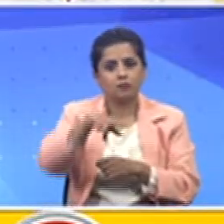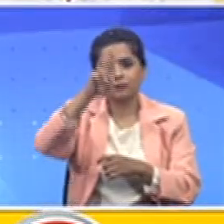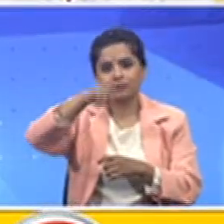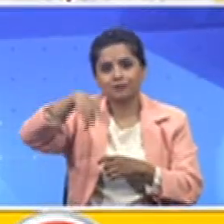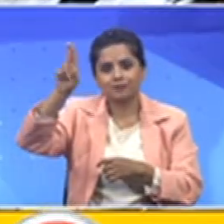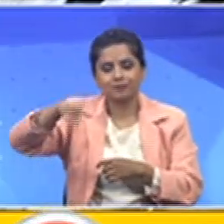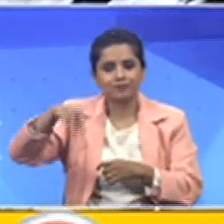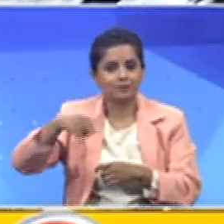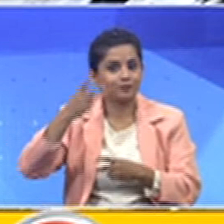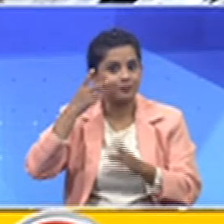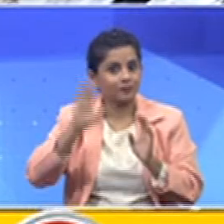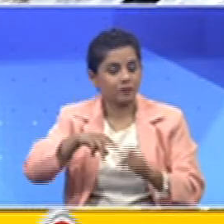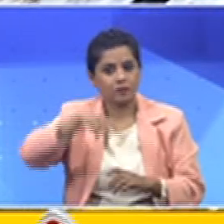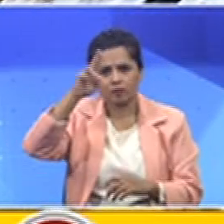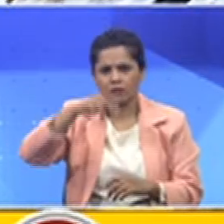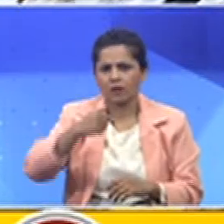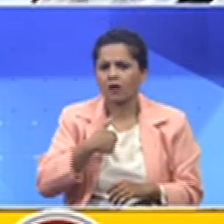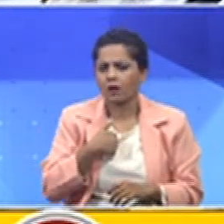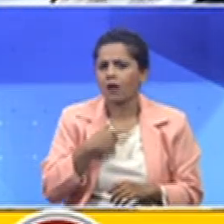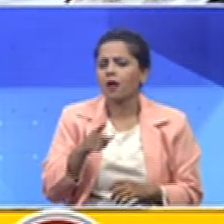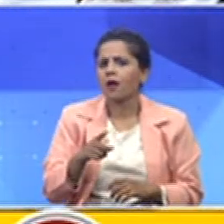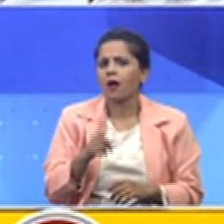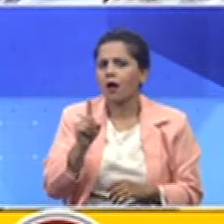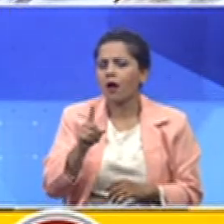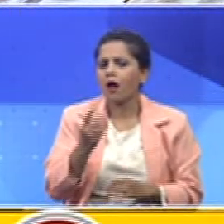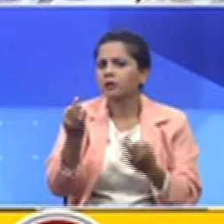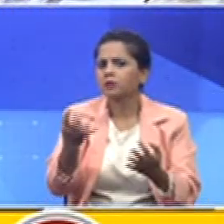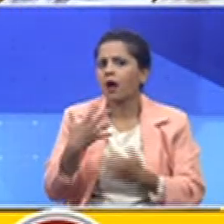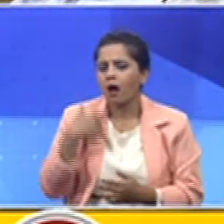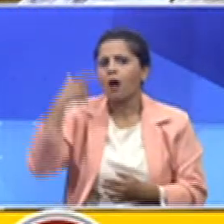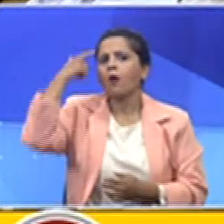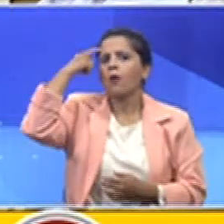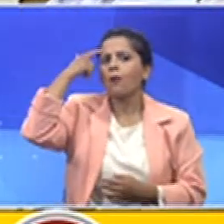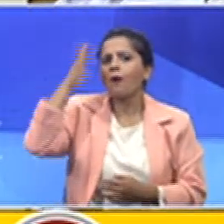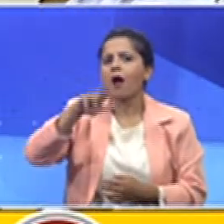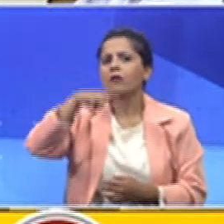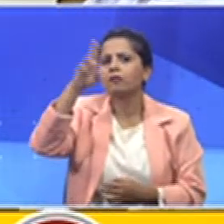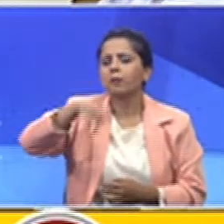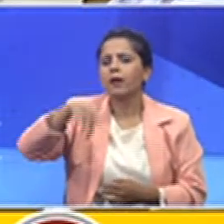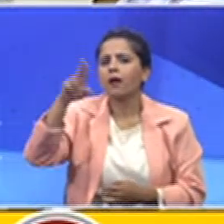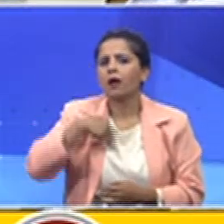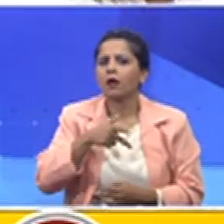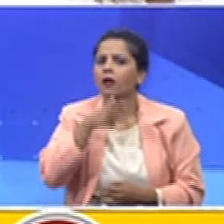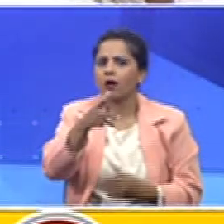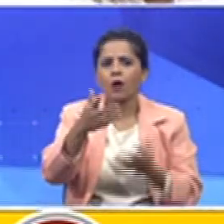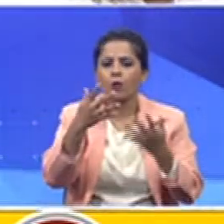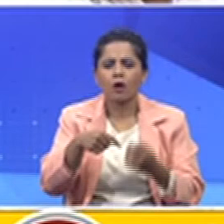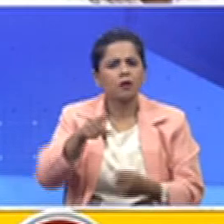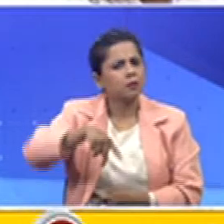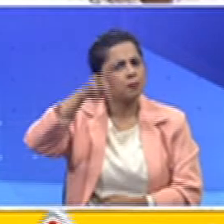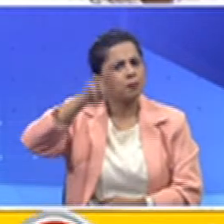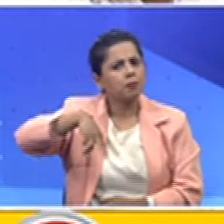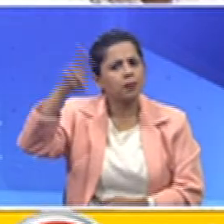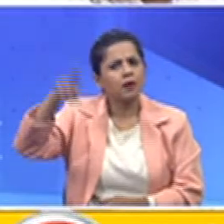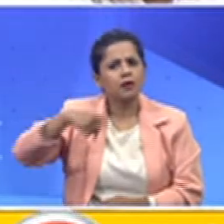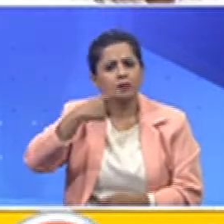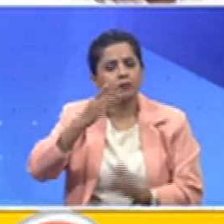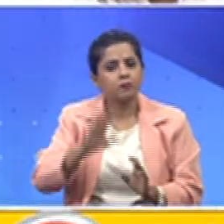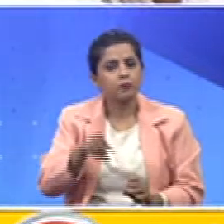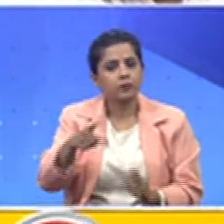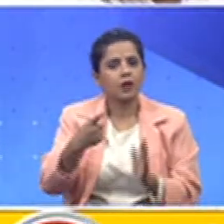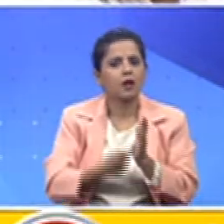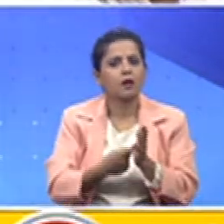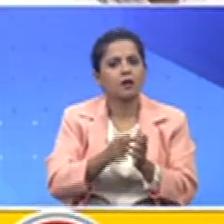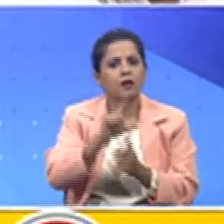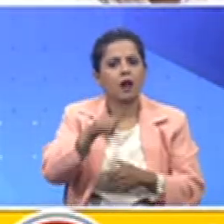बात करते हुए मुझे एक और अनोखी पेंटिंग की याद आ गई है। ये पेंटिंग राजकोट